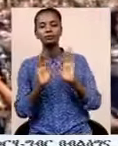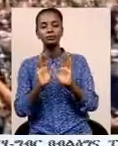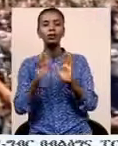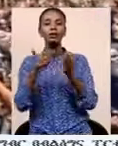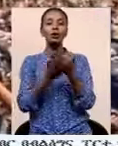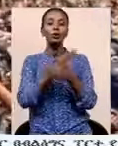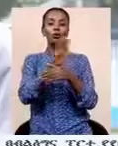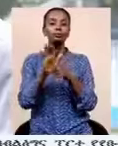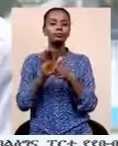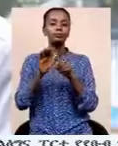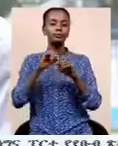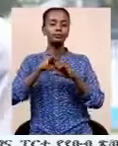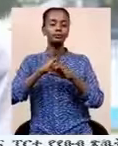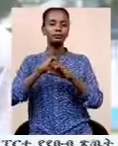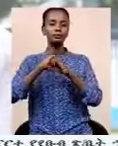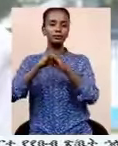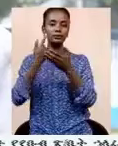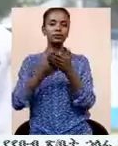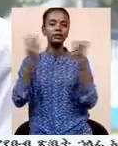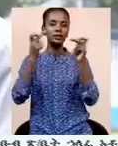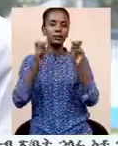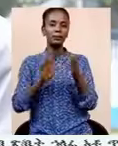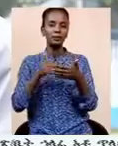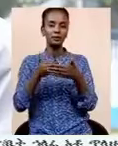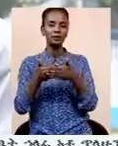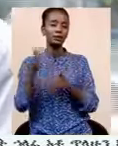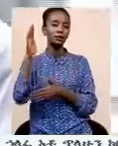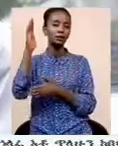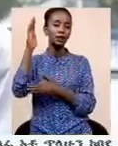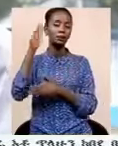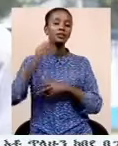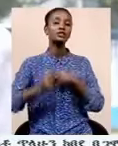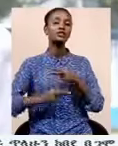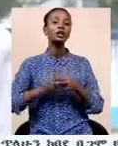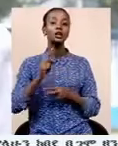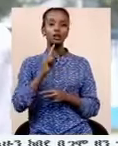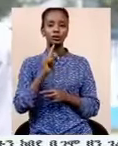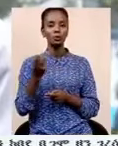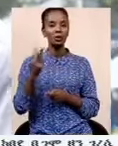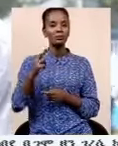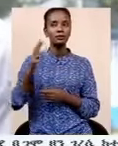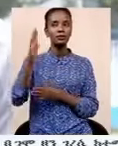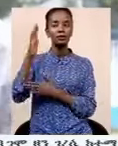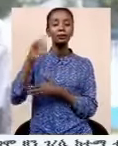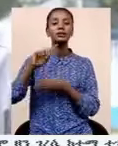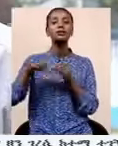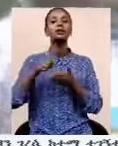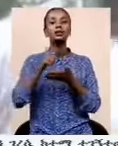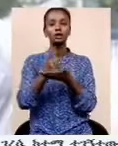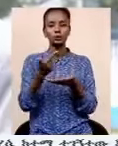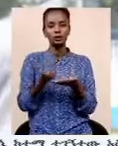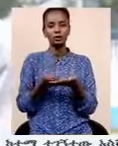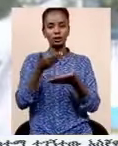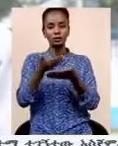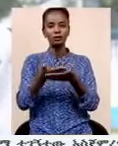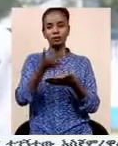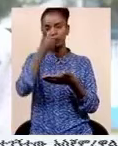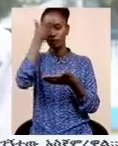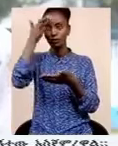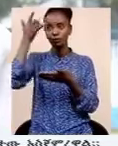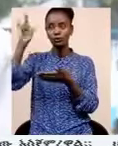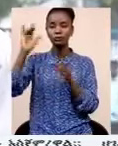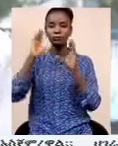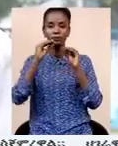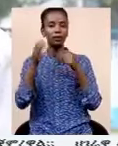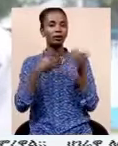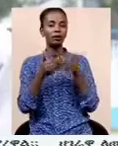ሁሉ ተቋቁመን ዛሬ ለድል መድረሳችን የእግዚአብሔር ቸርነት ነው፣ ወይም ደግሞ እግዚአብሔር ስለረዳን ነው እዚህ የደረስ ነው። ምክንያቱም ከውጭ የሚወራ